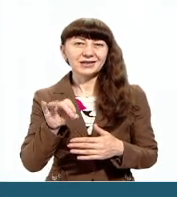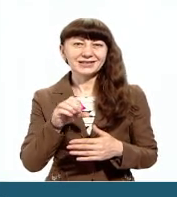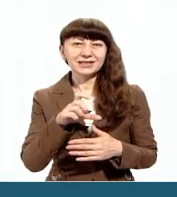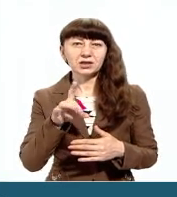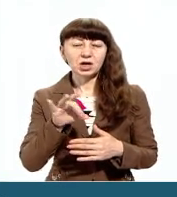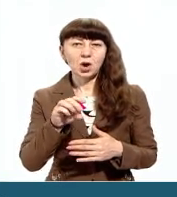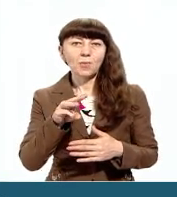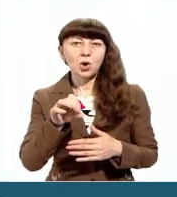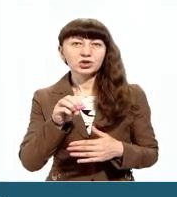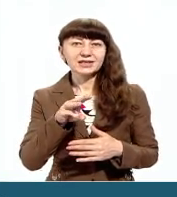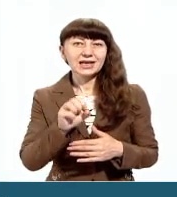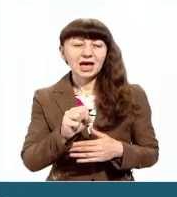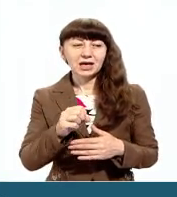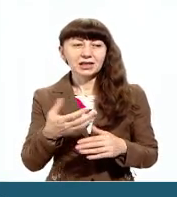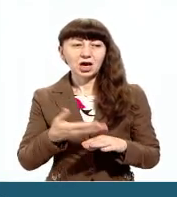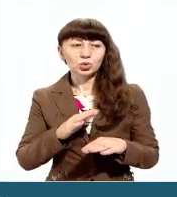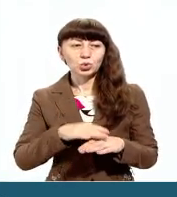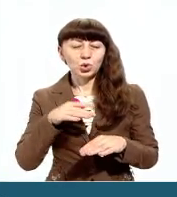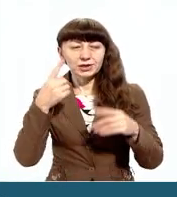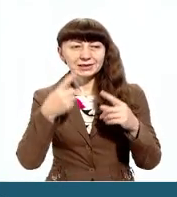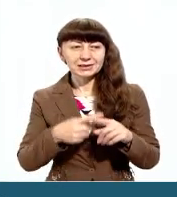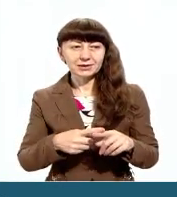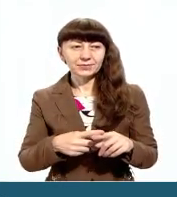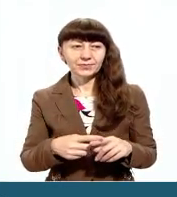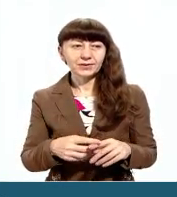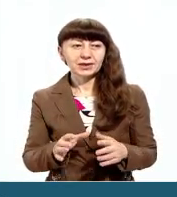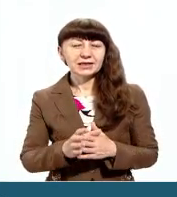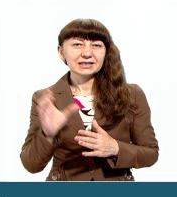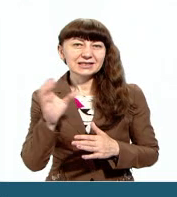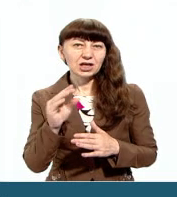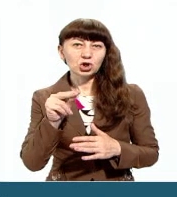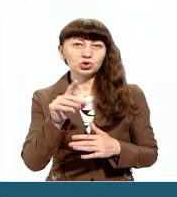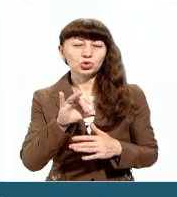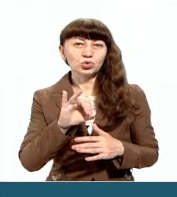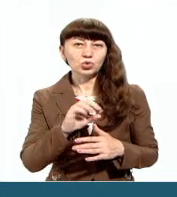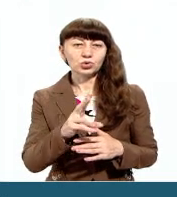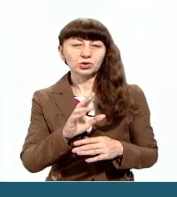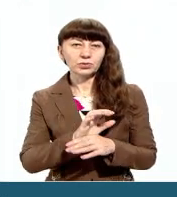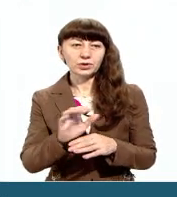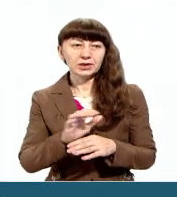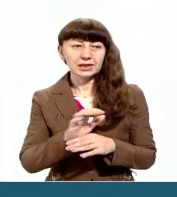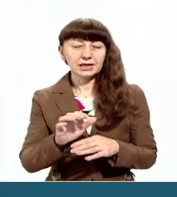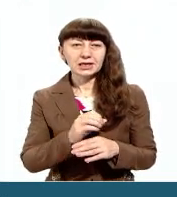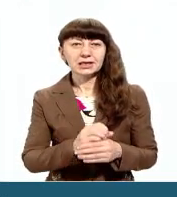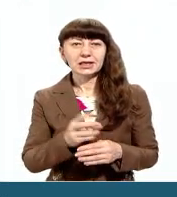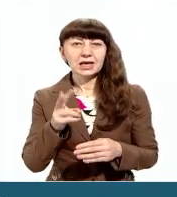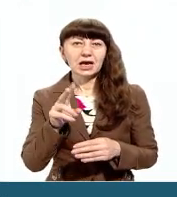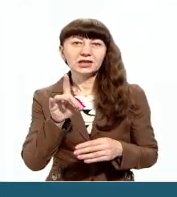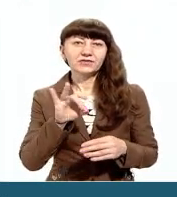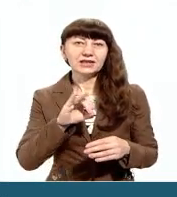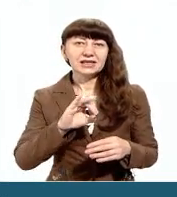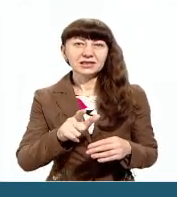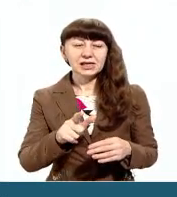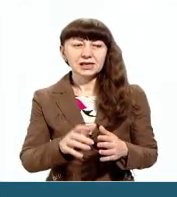техники. Технология производства заключается в литье деталей из серого чугуна, которая будет ориентирована на выпуск чугунных изделий для двигателей внутреннего